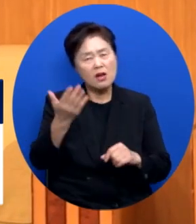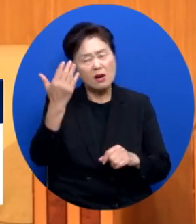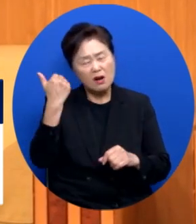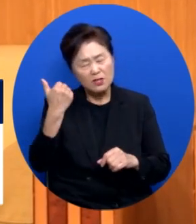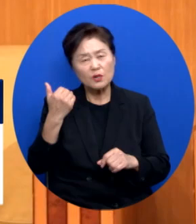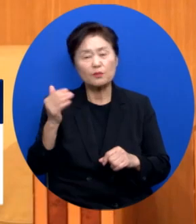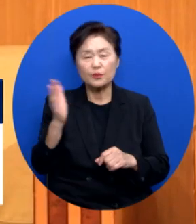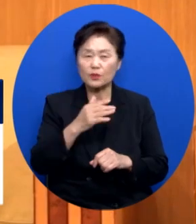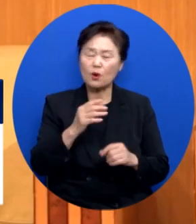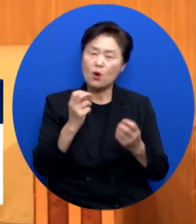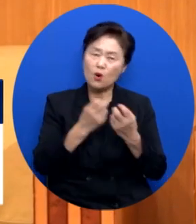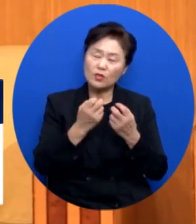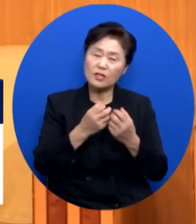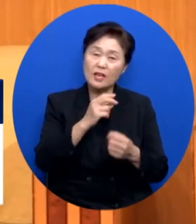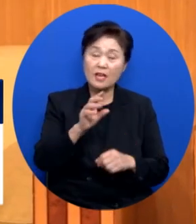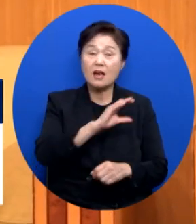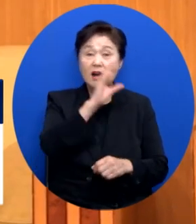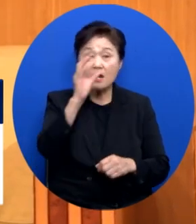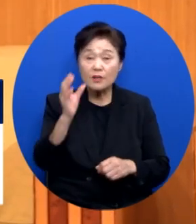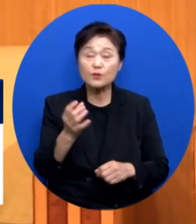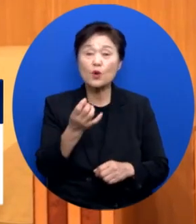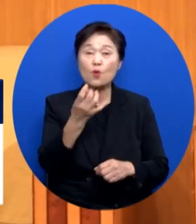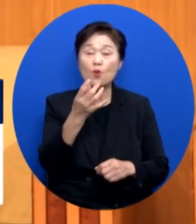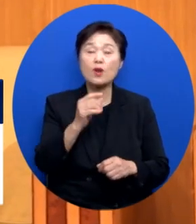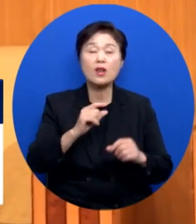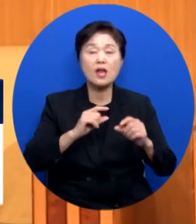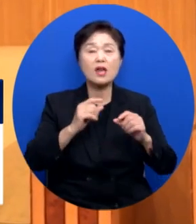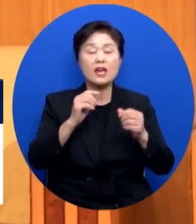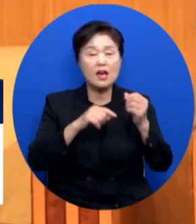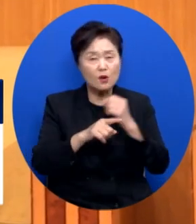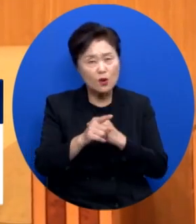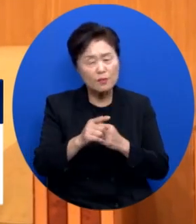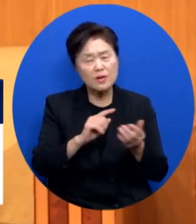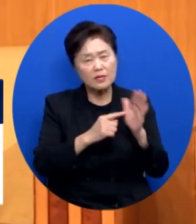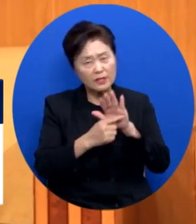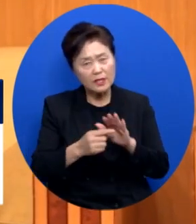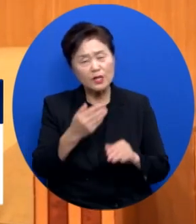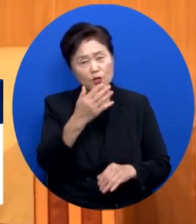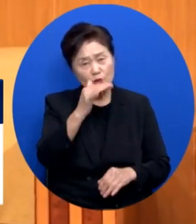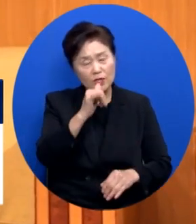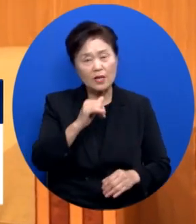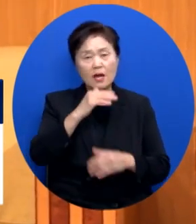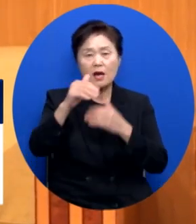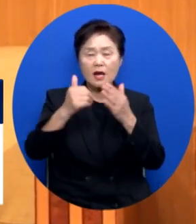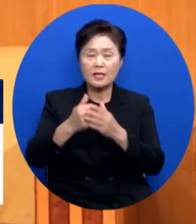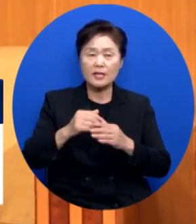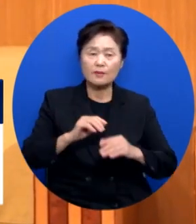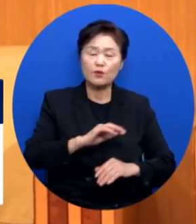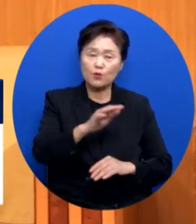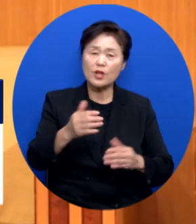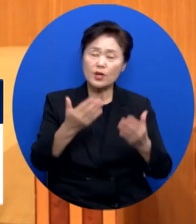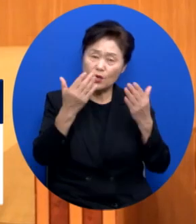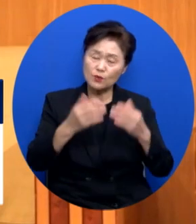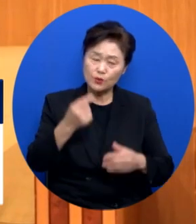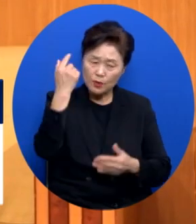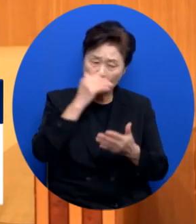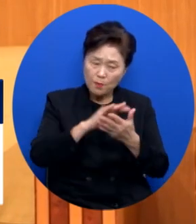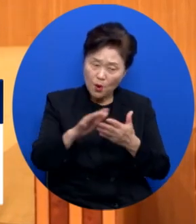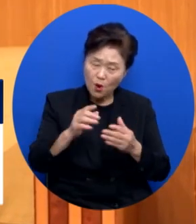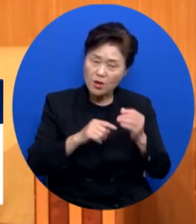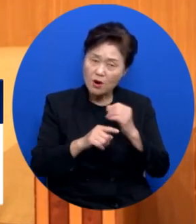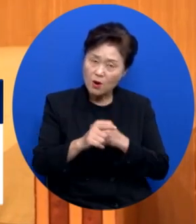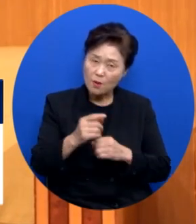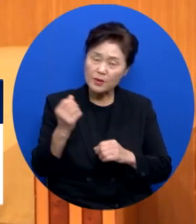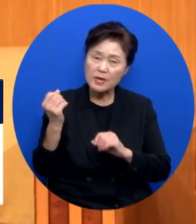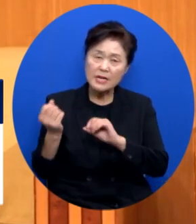하면 크리스마스의 본래적 의미, 진정한 의미, 하나님이 이 땅에 주신 화해, 평화의 의미를 되새겨 나갈 수